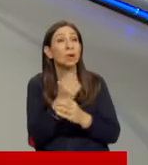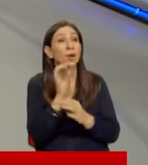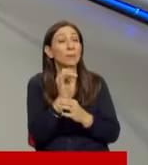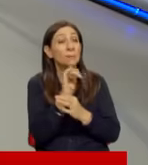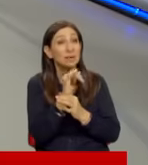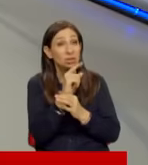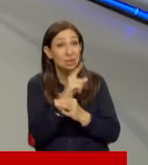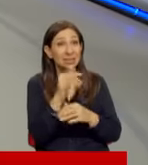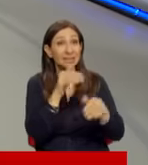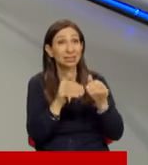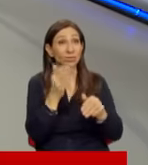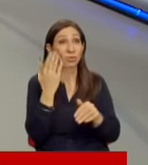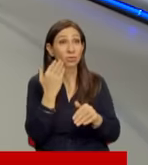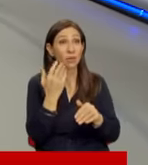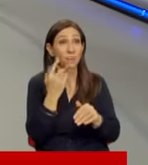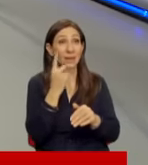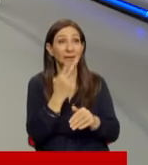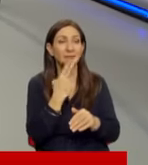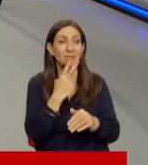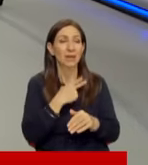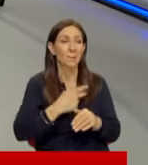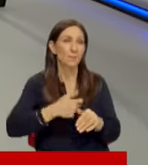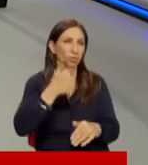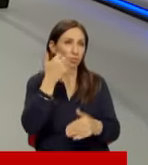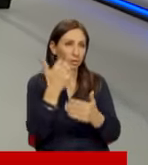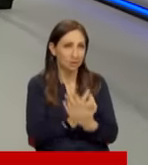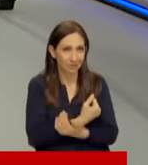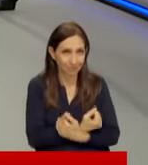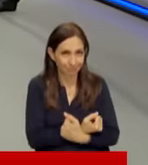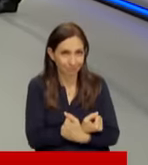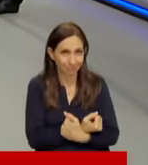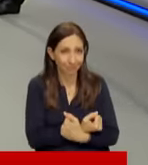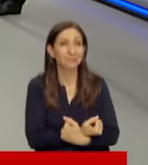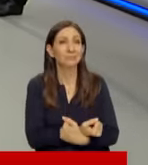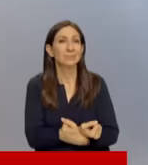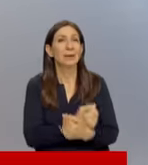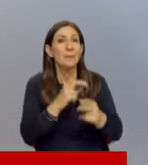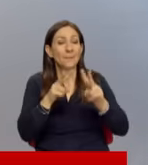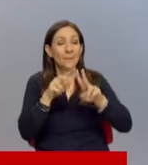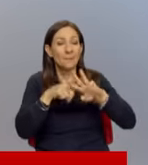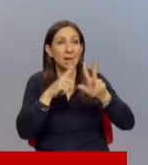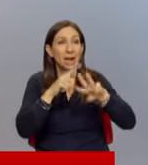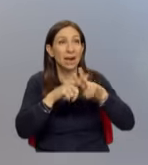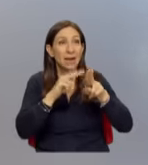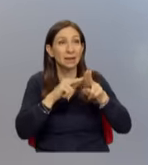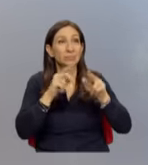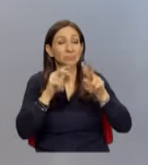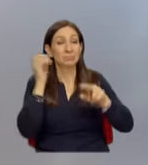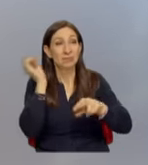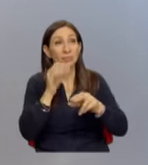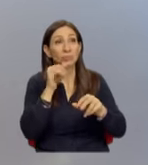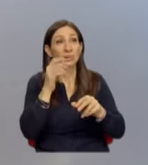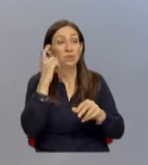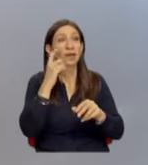de gelsin. Seçimden önce Bilecik'i bir ittifak de bir vardı. Kadın belediye başkanı yönetecek. Melek Bilecik, Mızrak Subaşı. Bilecik'te